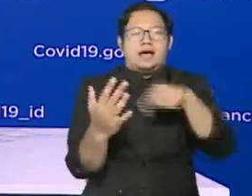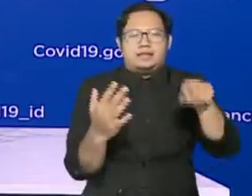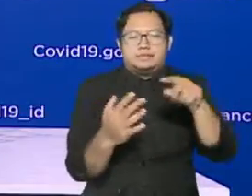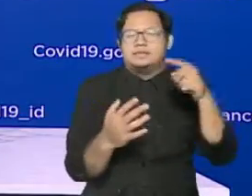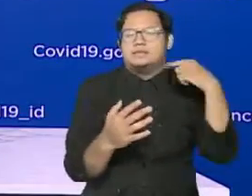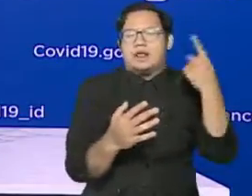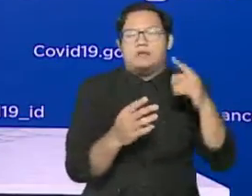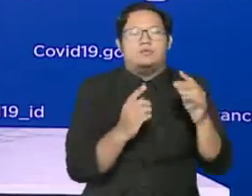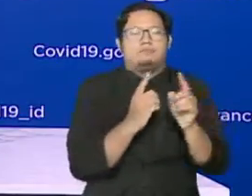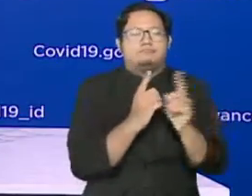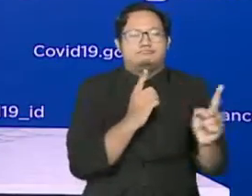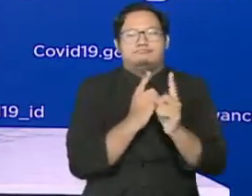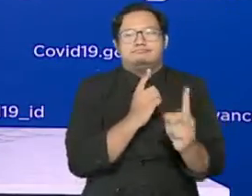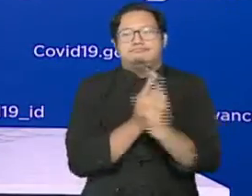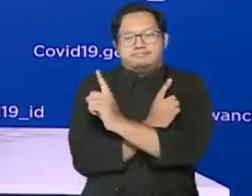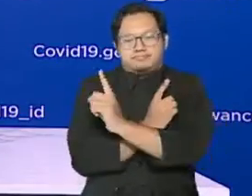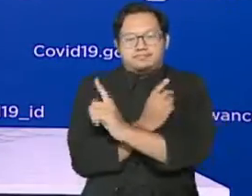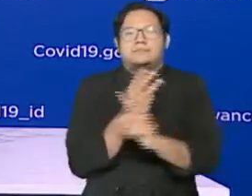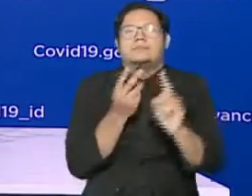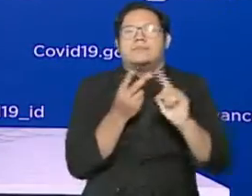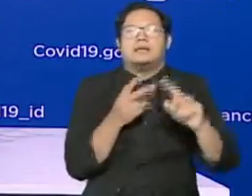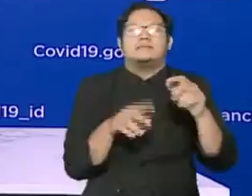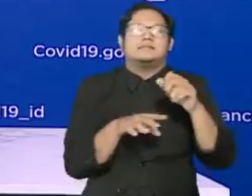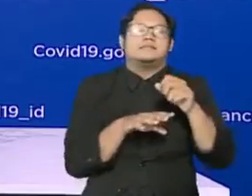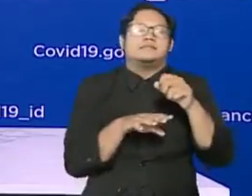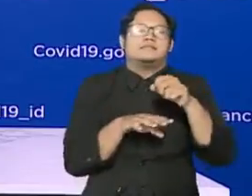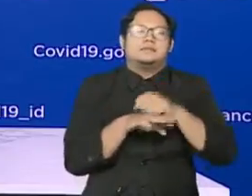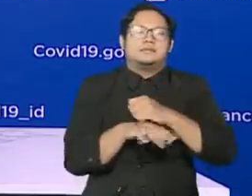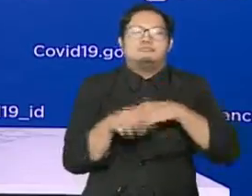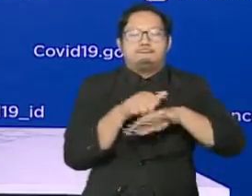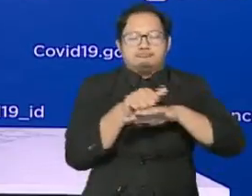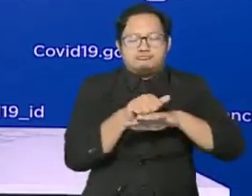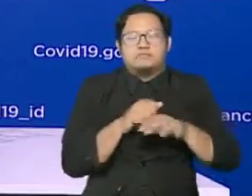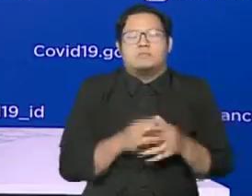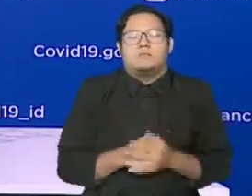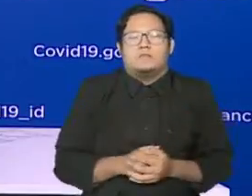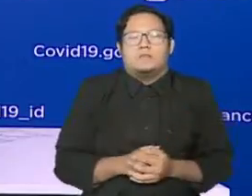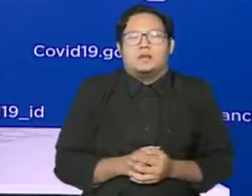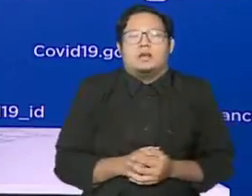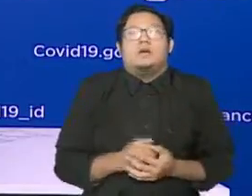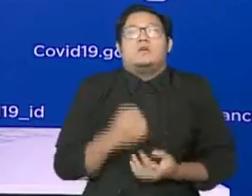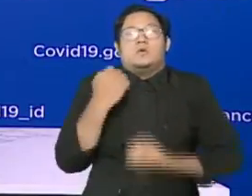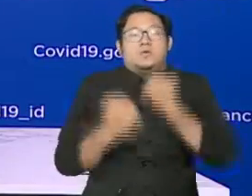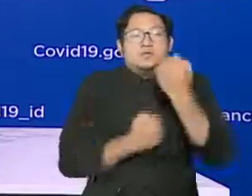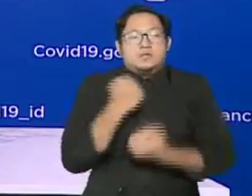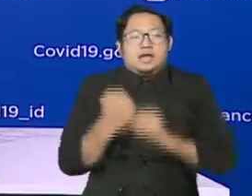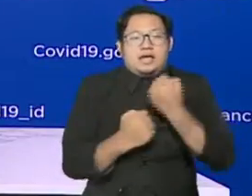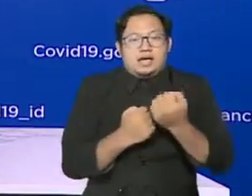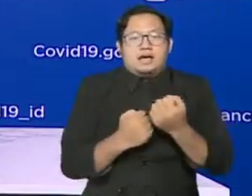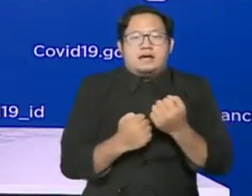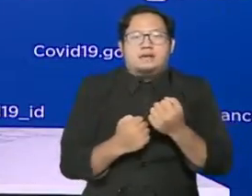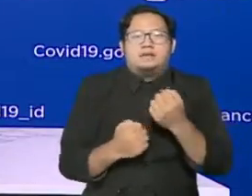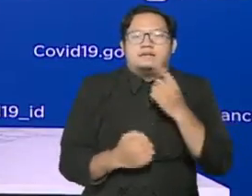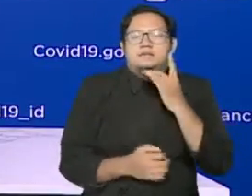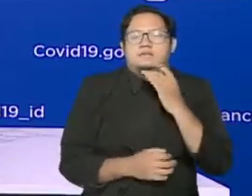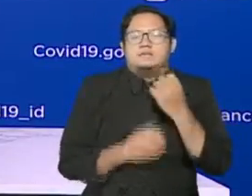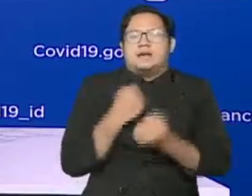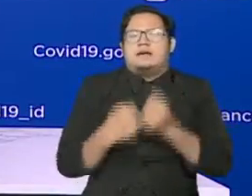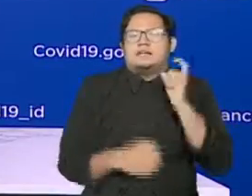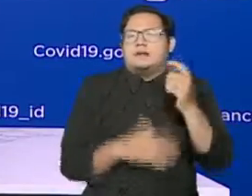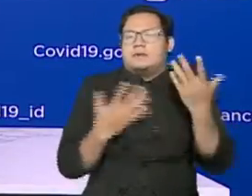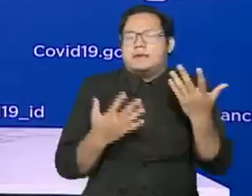kerumunan dan menjaga jarak untuk menyukseskan upaya preventif tersebut saya juga menghimbau pengelola fasilitas